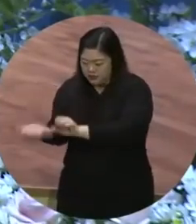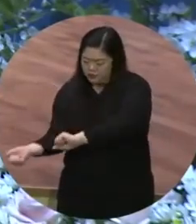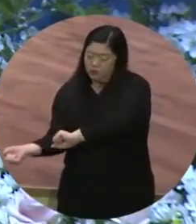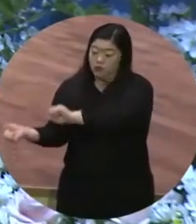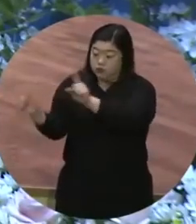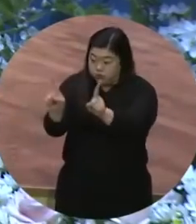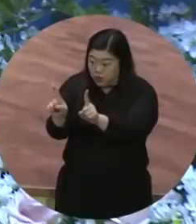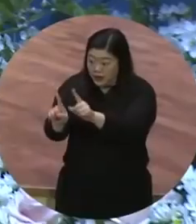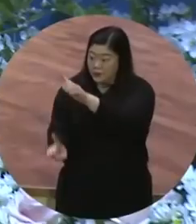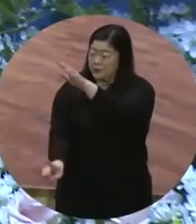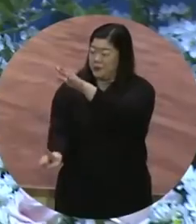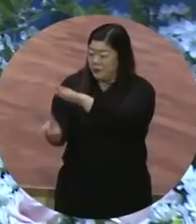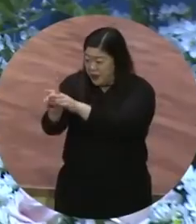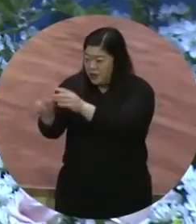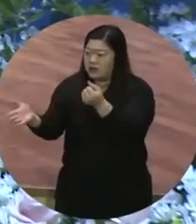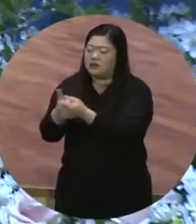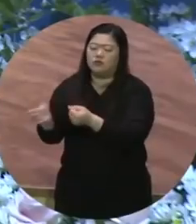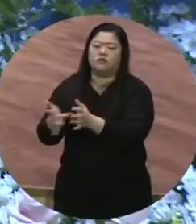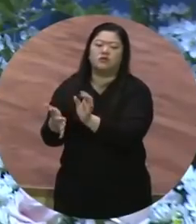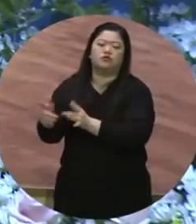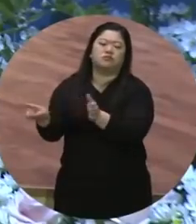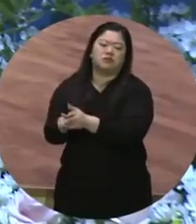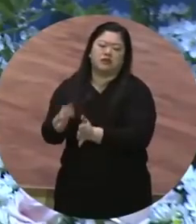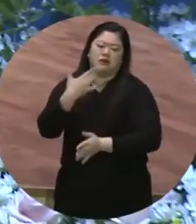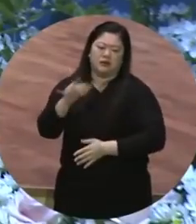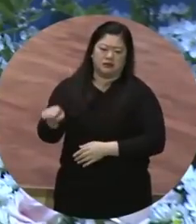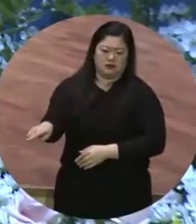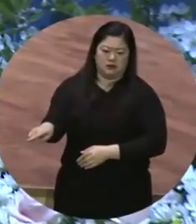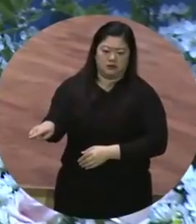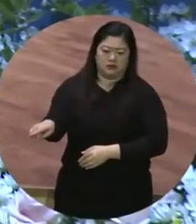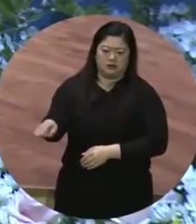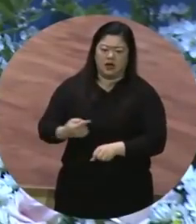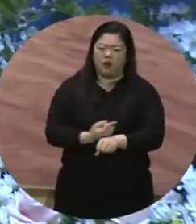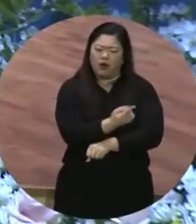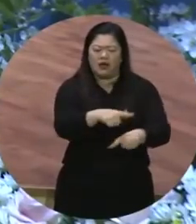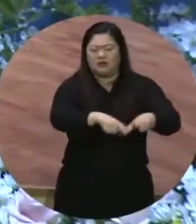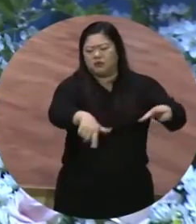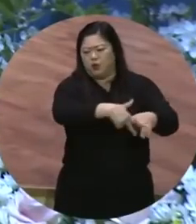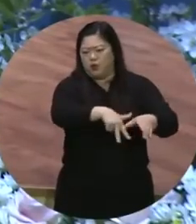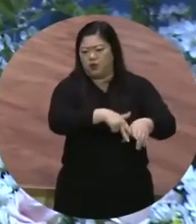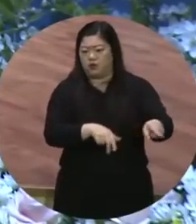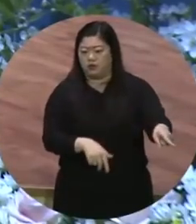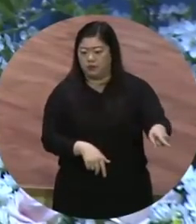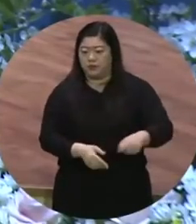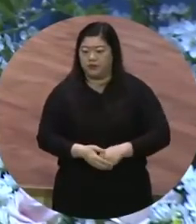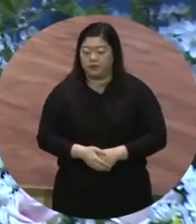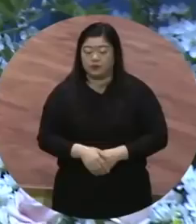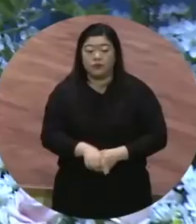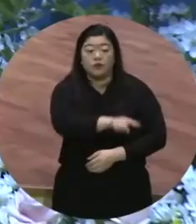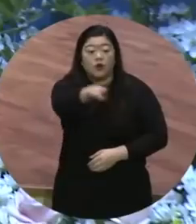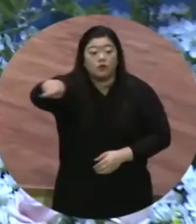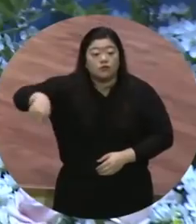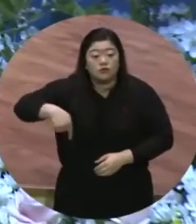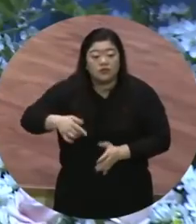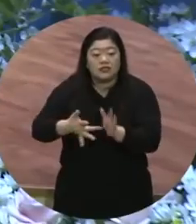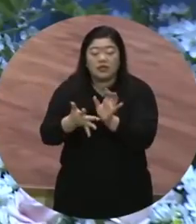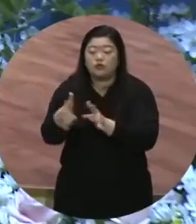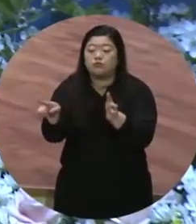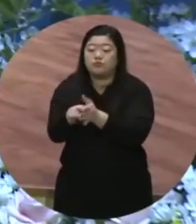기독교는 사라진다. 그렇게 말했어요. 우리가 교회에 나와서 예수 믿는 이유가 뭐냐? 부활했기